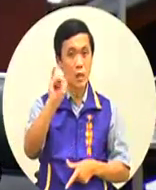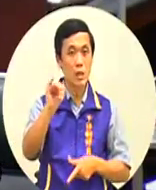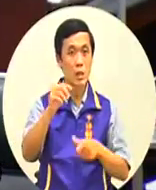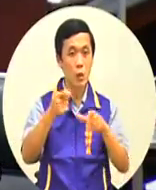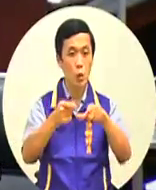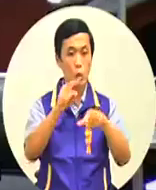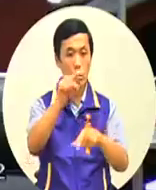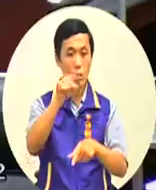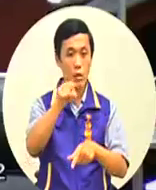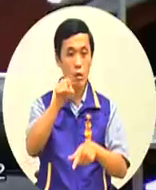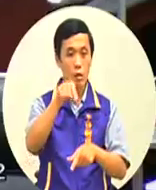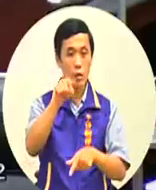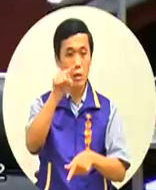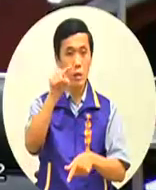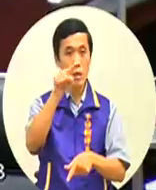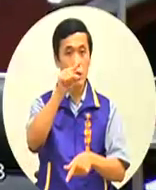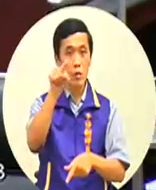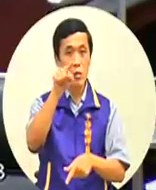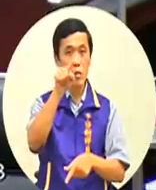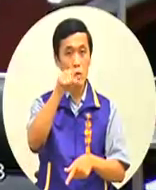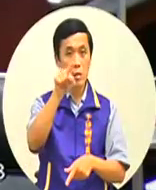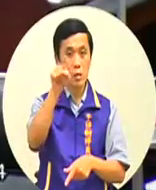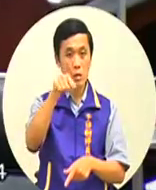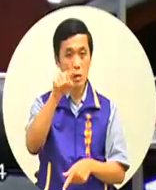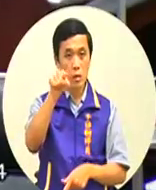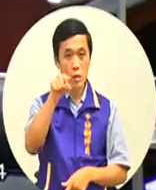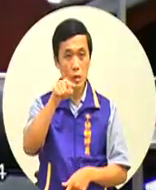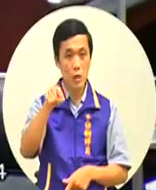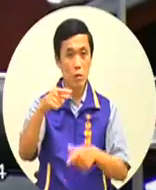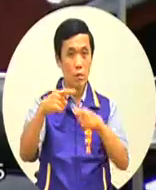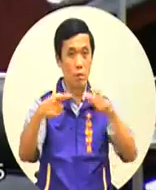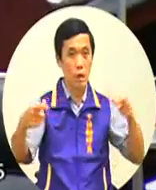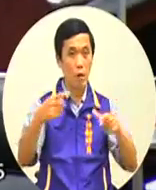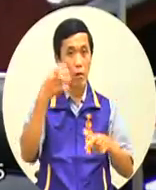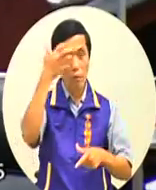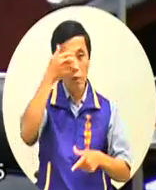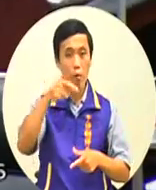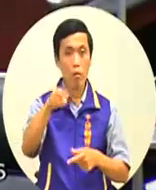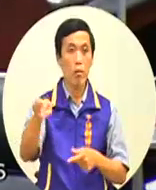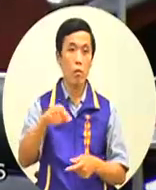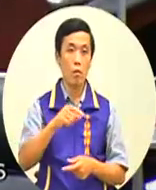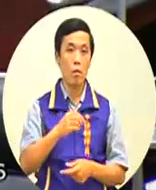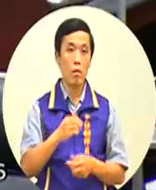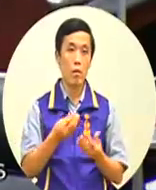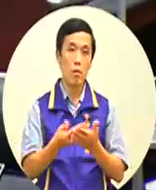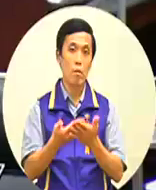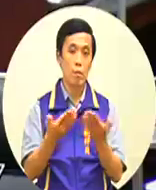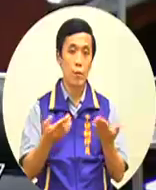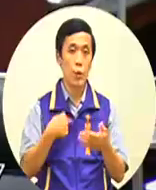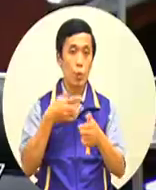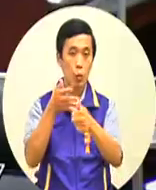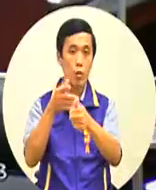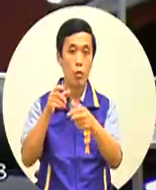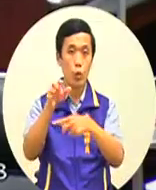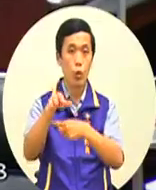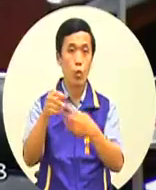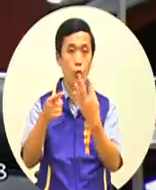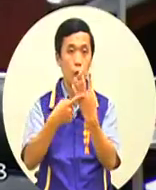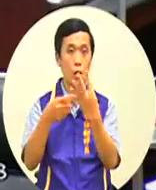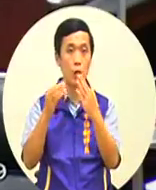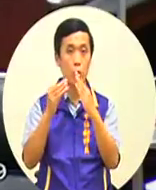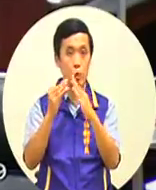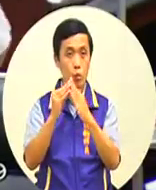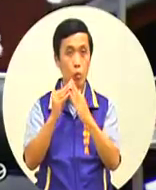题按政府要安怎处理？我有问农业局啦，我有问农业局，介像台